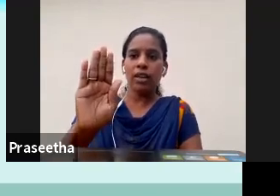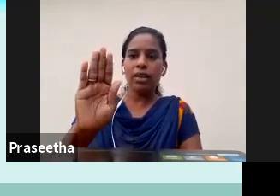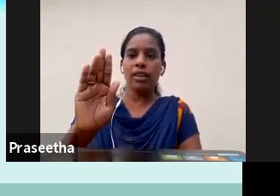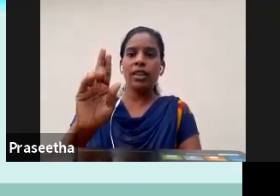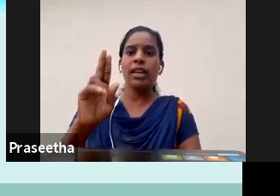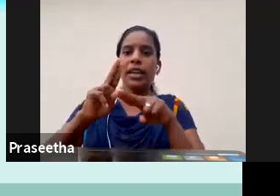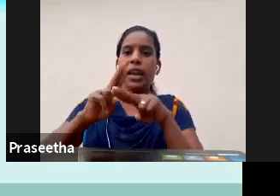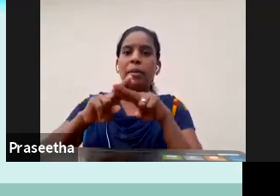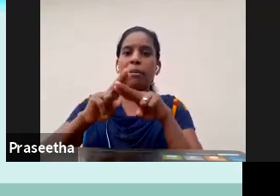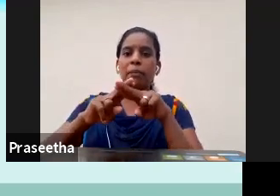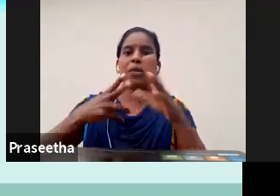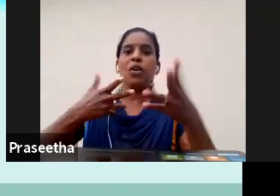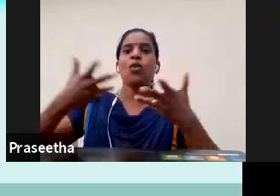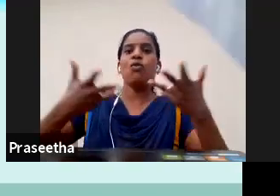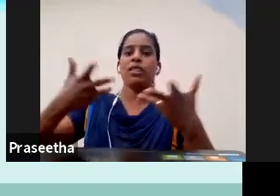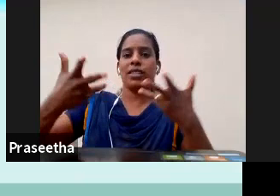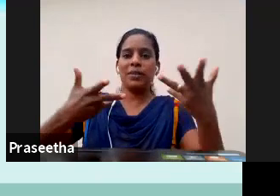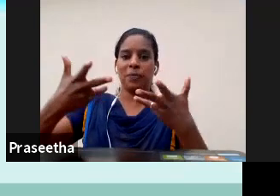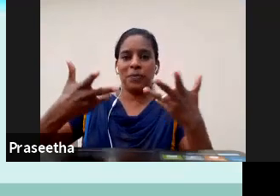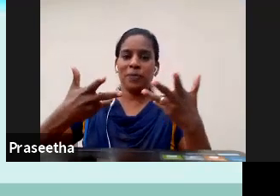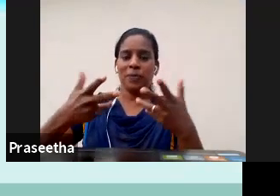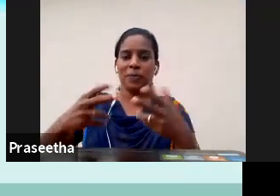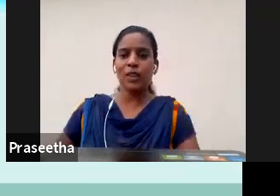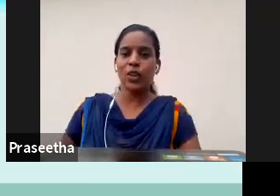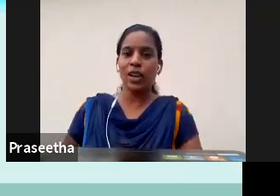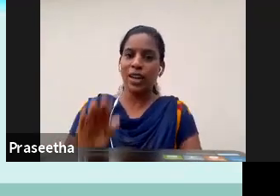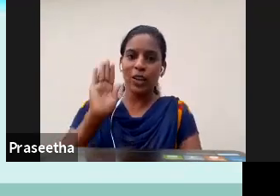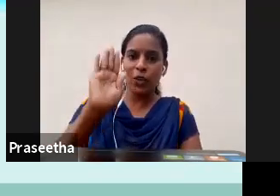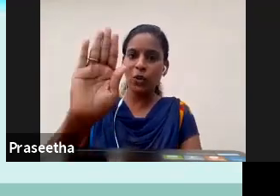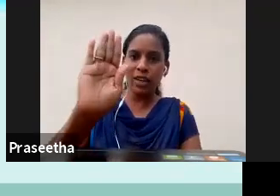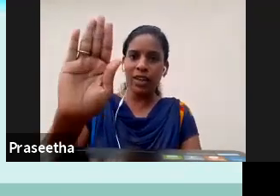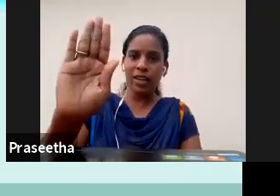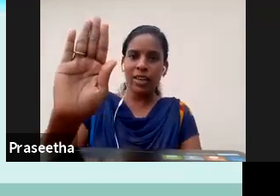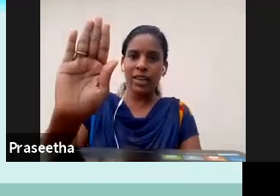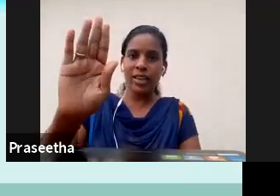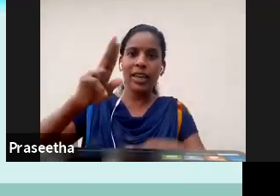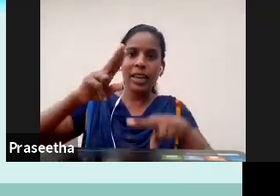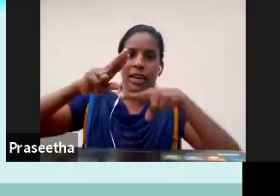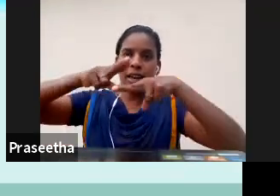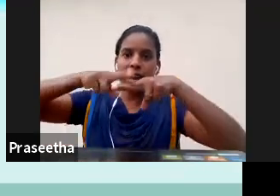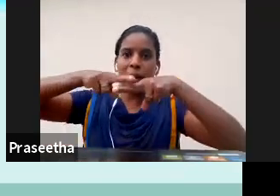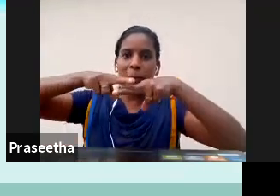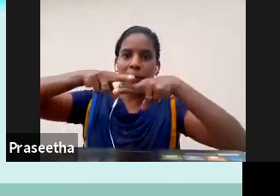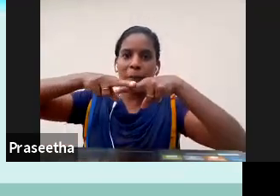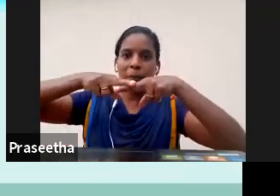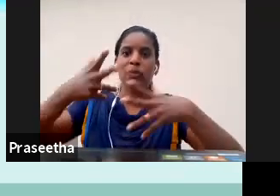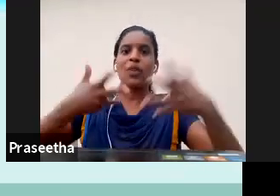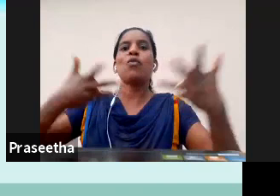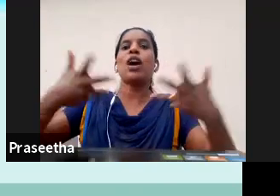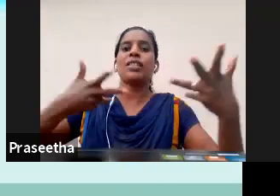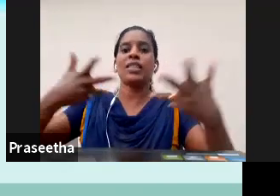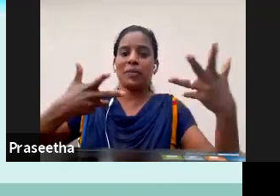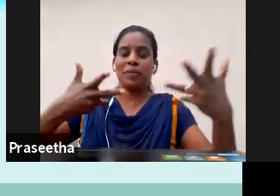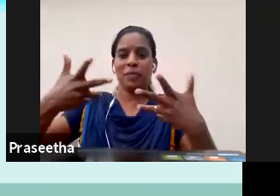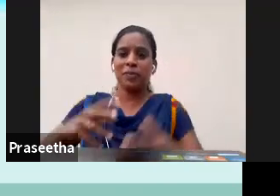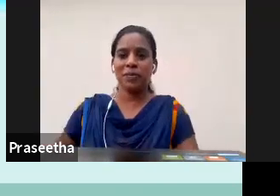യുവർ നെയിം വാട്ട്, അതാണ് ചോദിക്കുക. യുവർ name